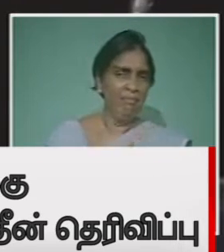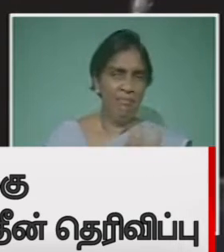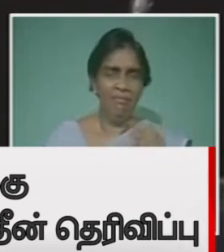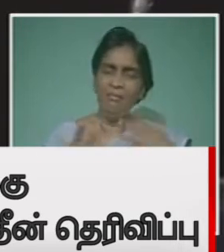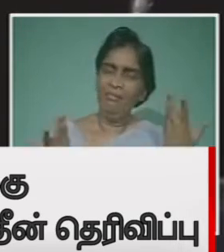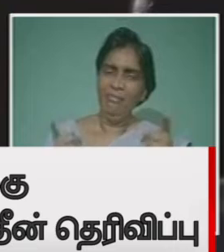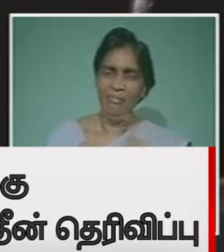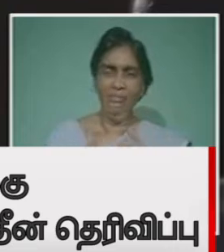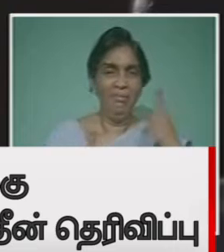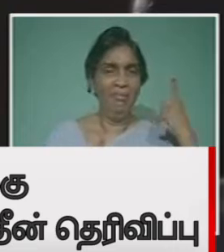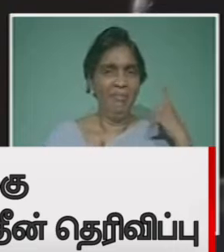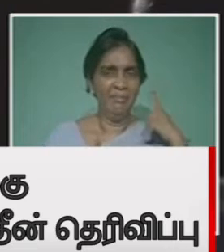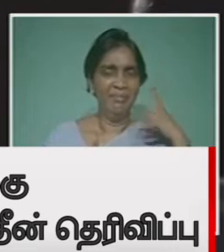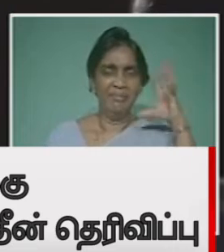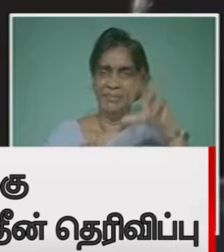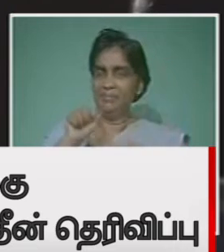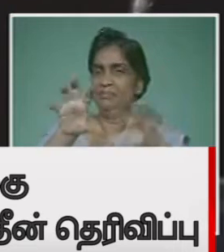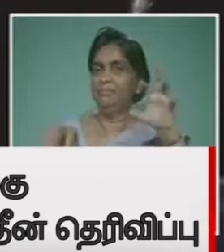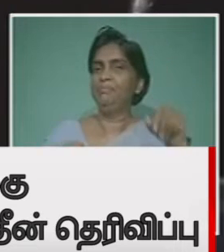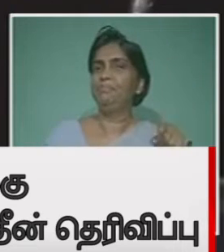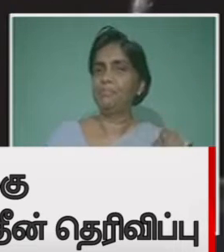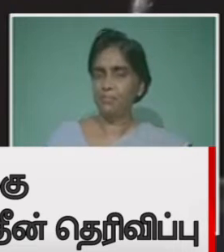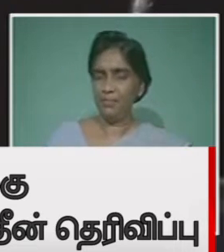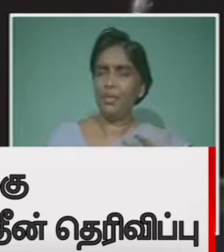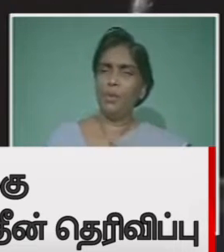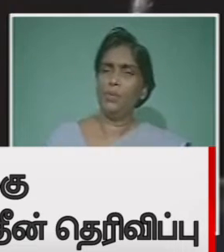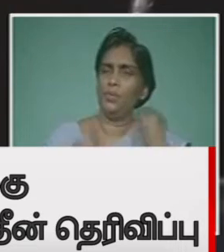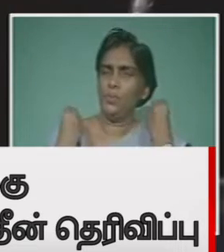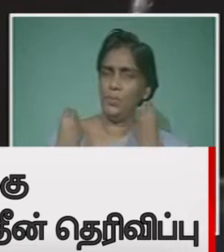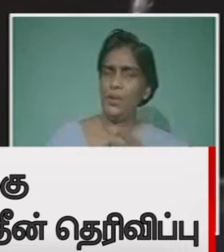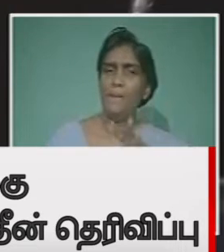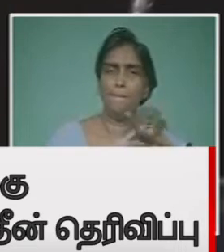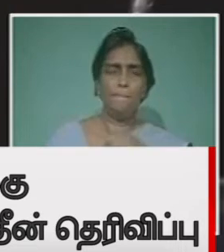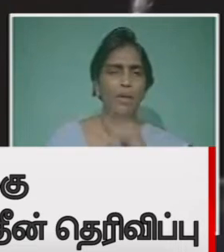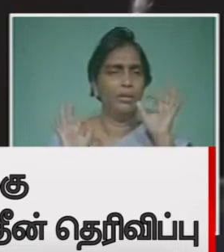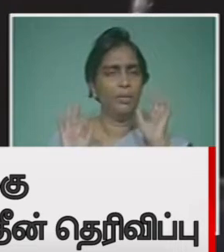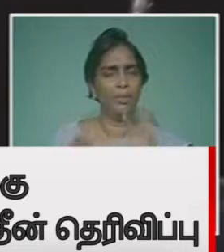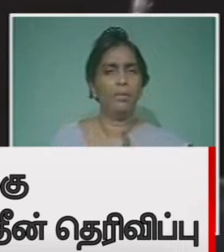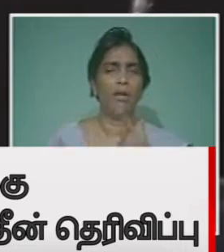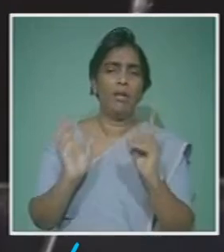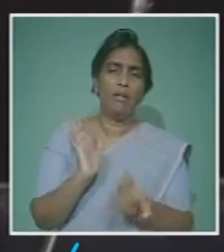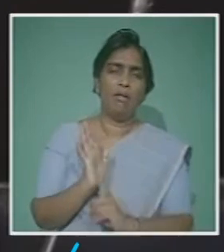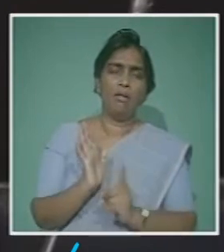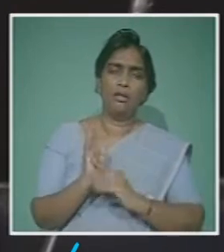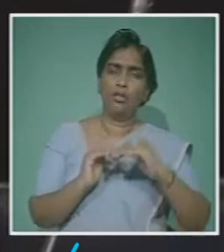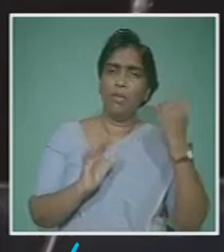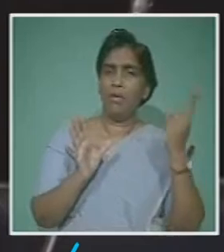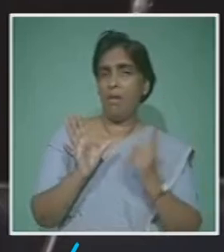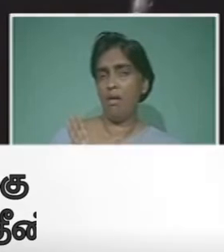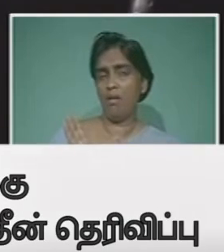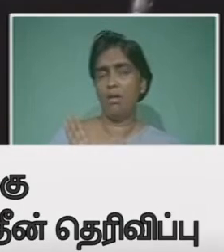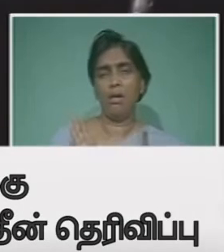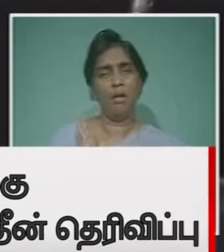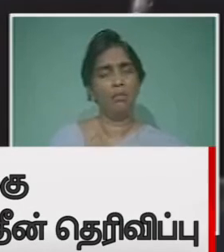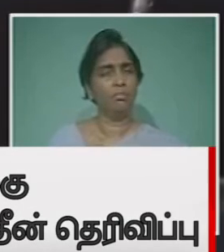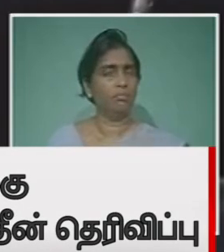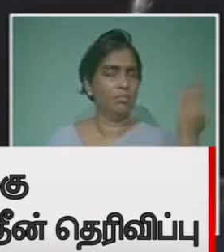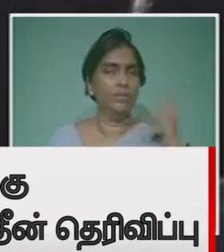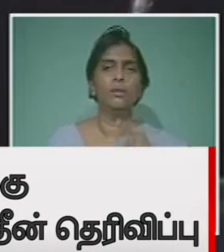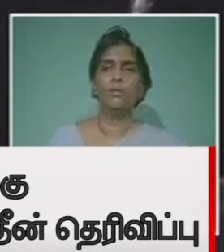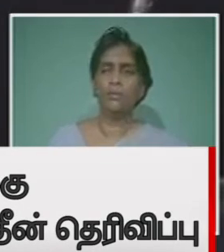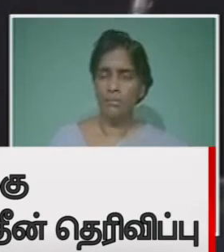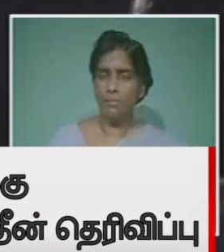இராணுவத்துடைய கட்டுப்பாட்டு கீழே என்று அநியாயமாக பல்லாயிரக்கணக்கான லட்சக்கணக்கான ஏக்கர்கள் காணிகள் என்று மக்களுக்குரிய காணிகள்